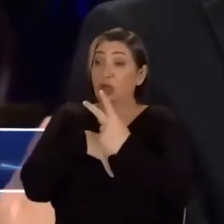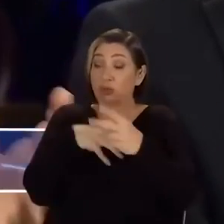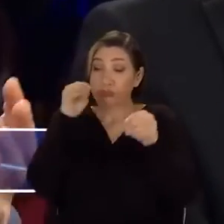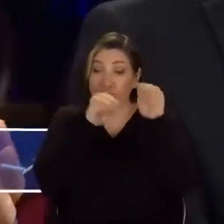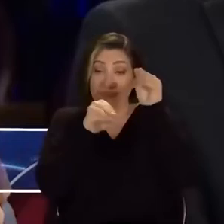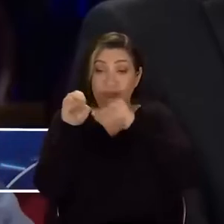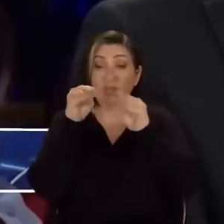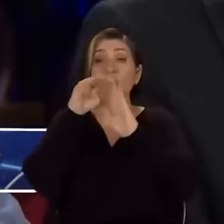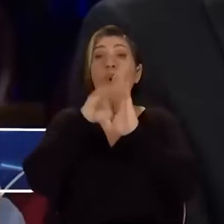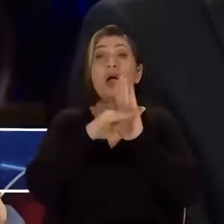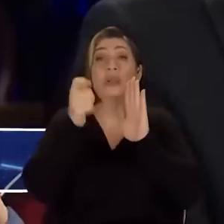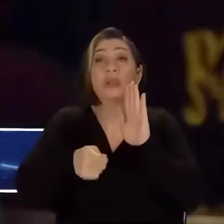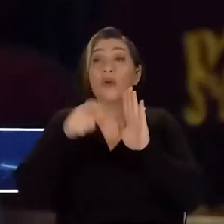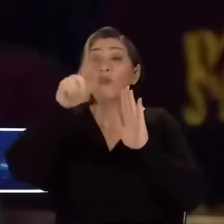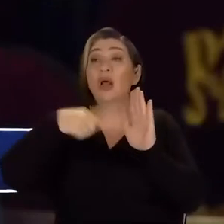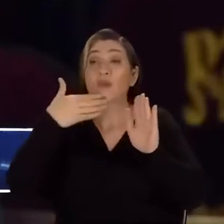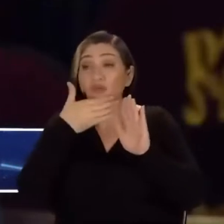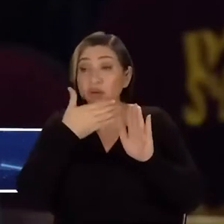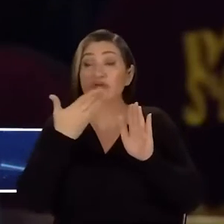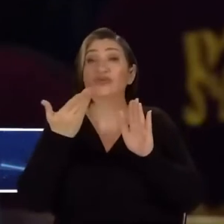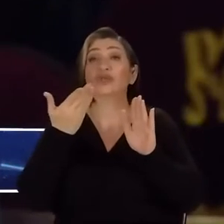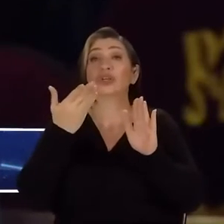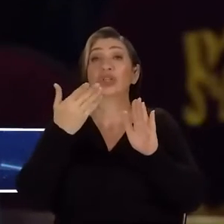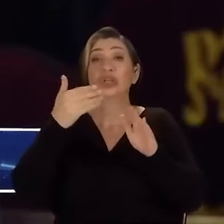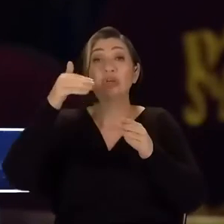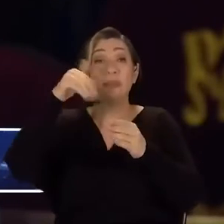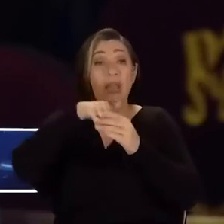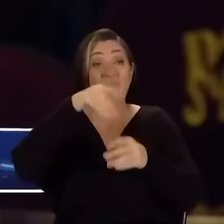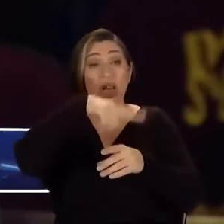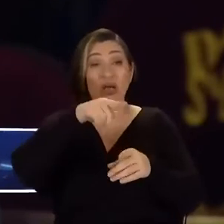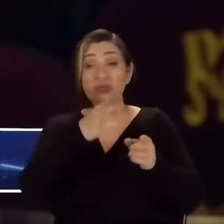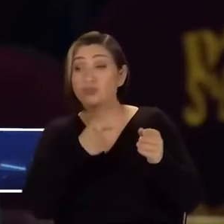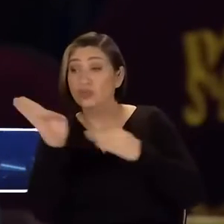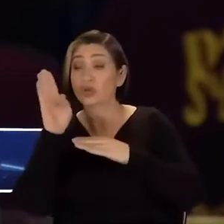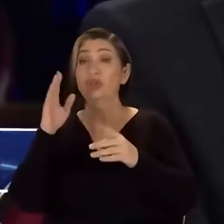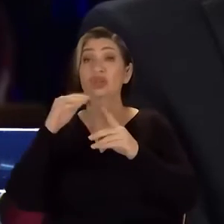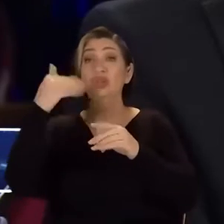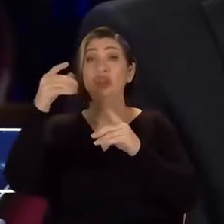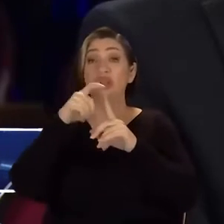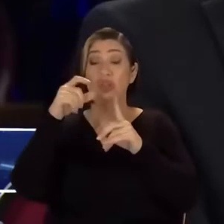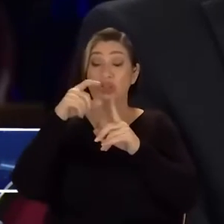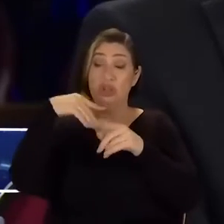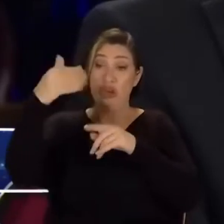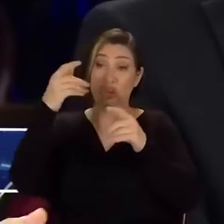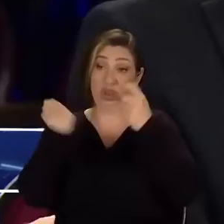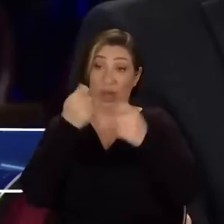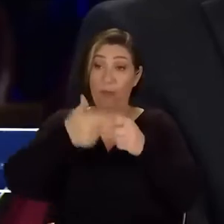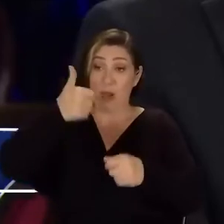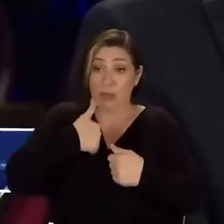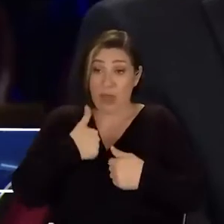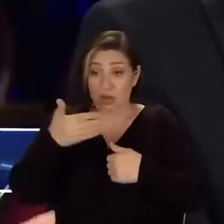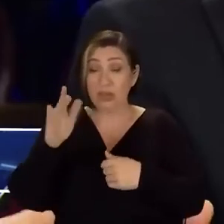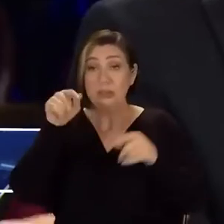dizayn ettiniz kanunları, işte vergi avantajlarını, senatörler sizden çıktı, Dışişleri Bakanı bizden çıktı. Şimdi biraz da